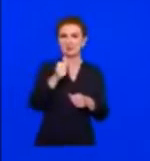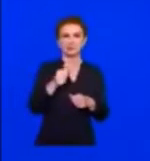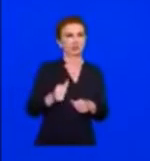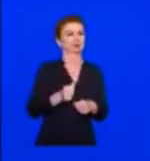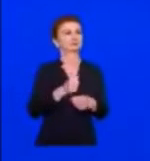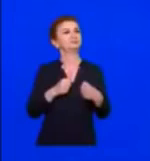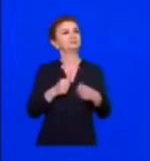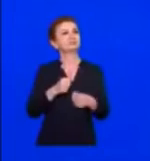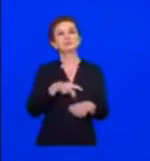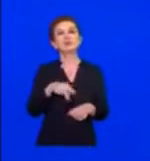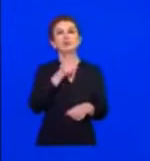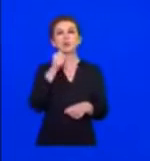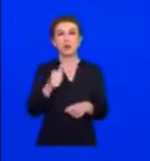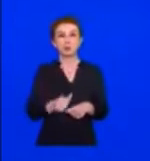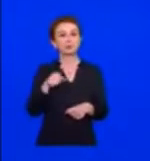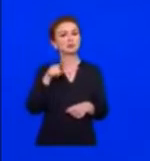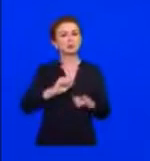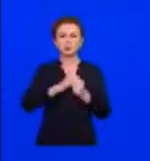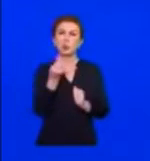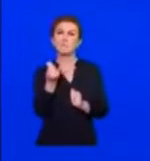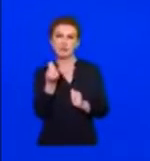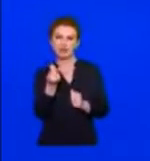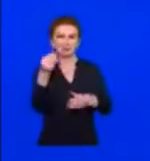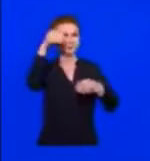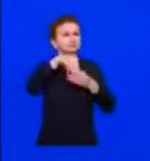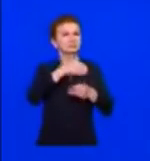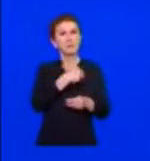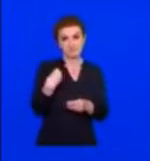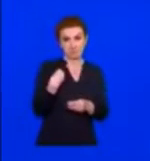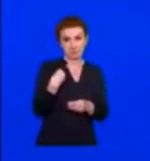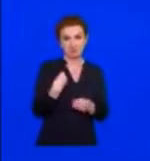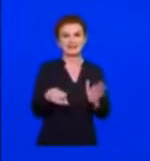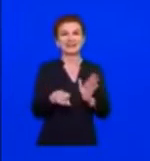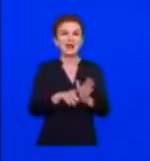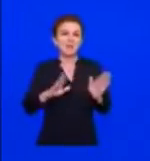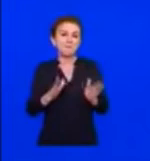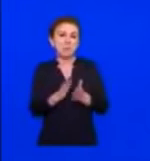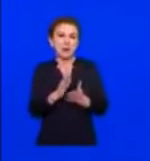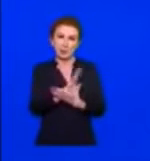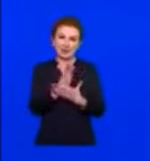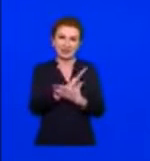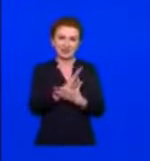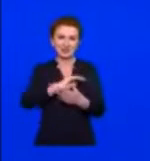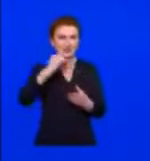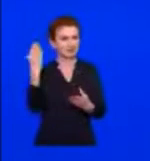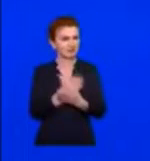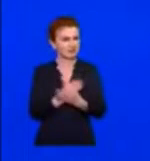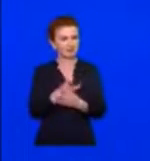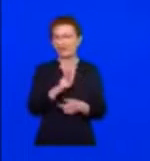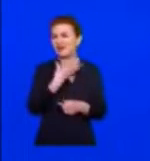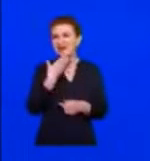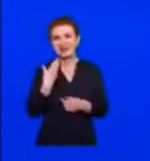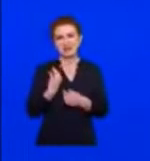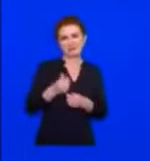podkreślam, to są pieniądze państwa polskiego dla małych i średnich firm, dla tych firm, które nie mają takich poduszek finansowych, na